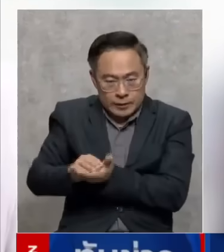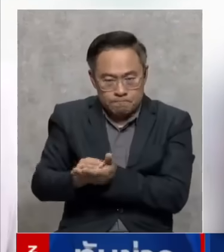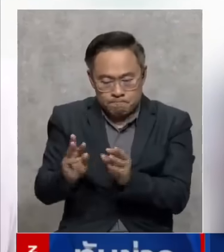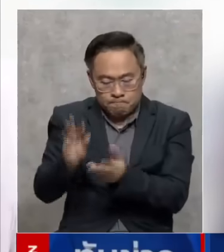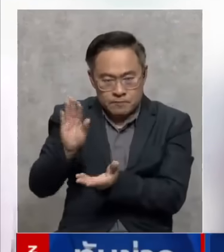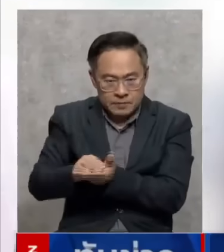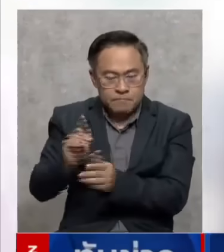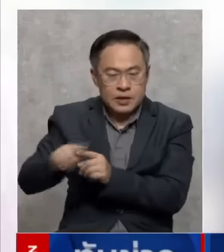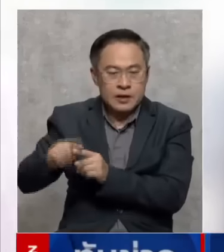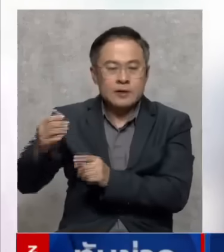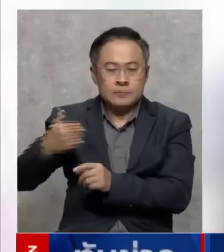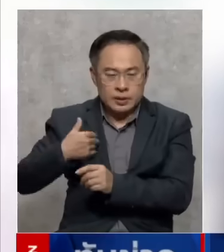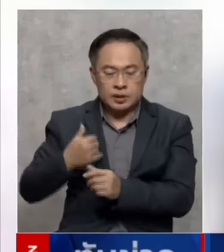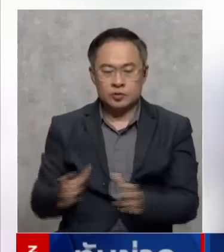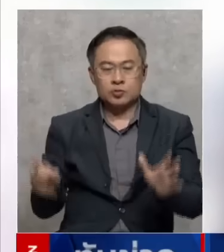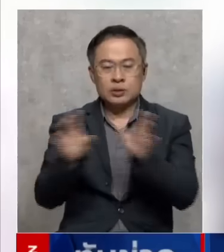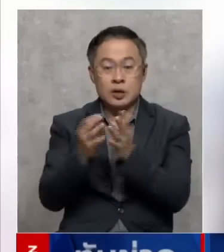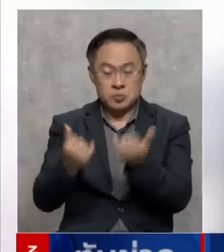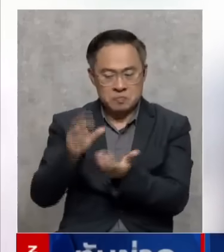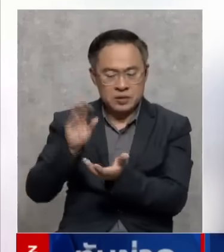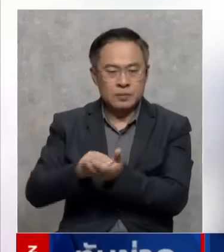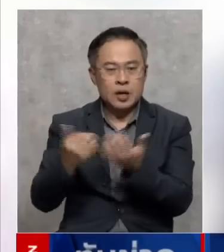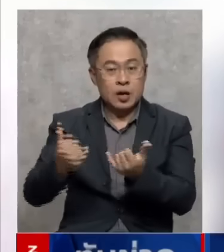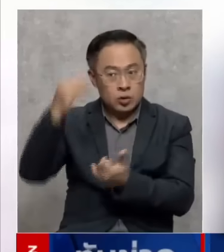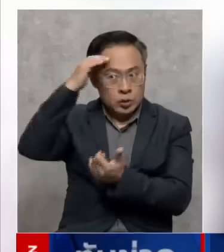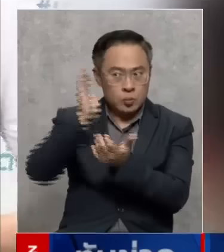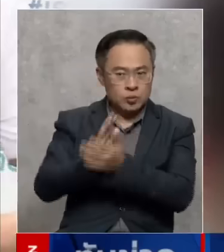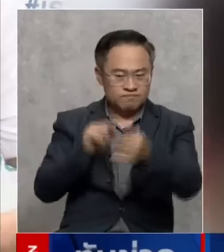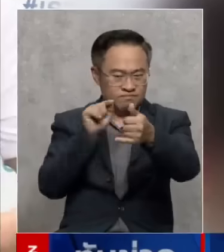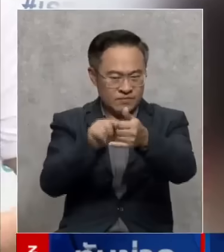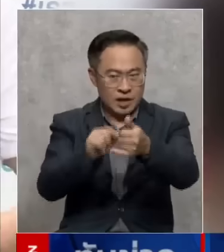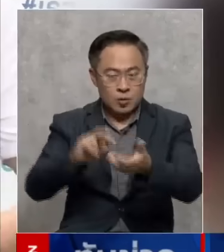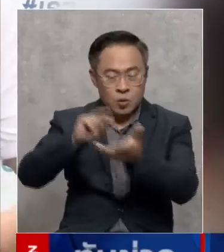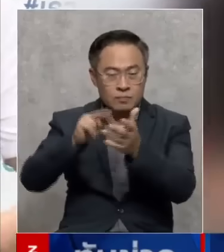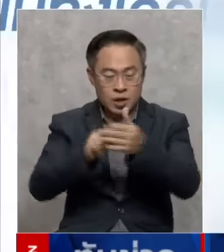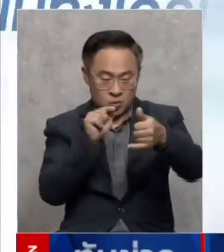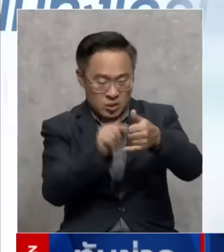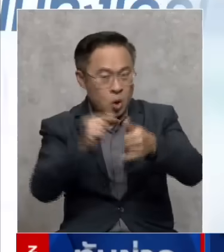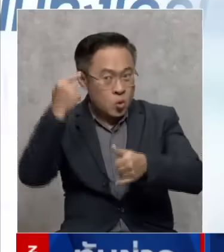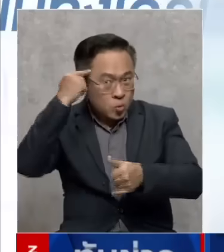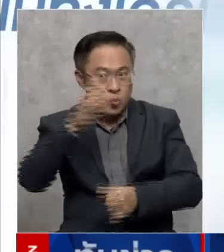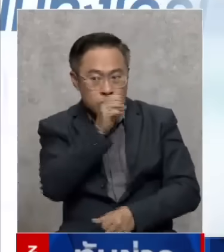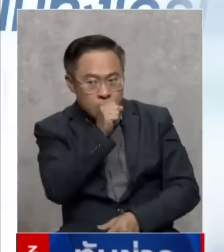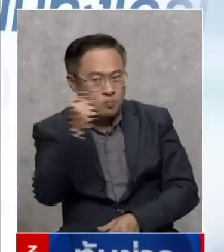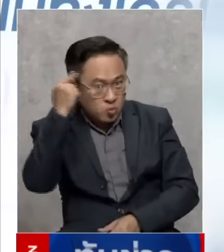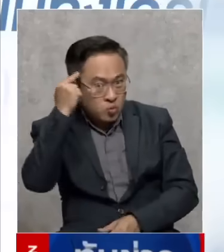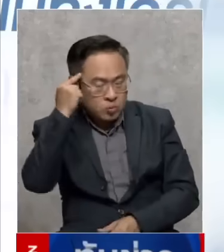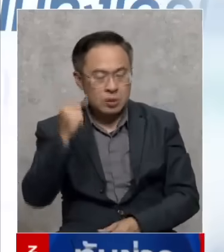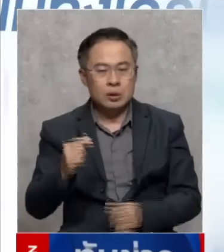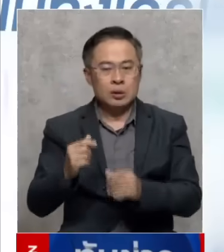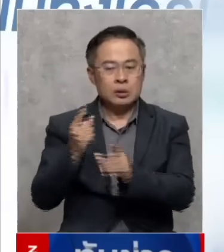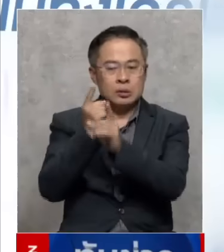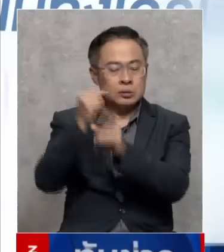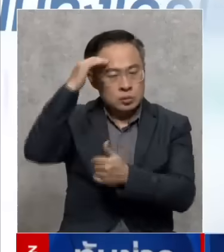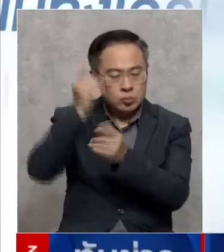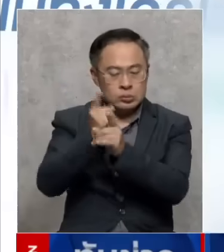การปล่อยตัวเพื่อนทำให้ตำรวจเกรงว่าตัวเขาเองเนี่ยจะเอาเรื่องนี้ไปเปิดโปงอ่ะครับก็ผู้กอง